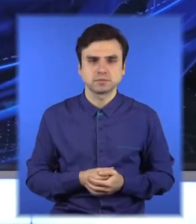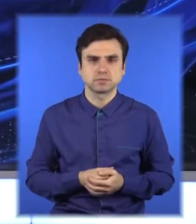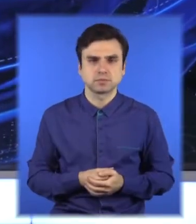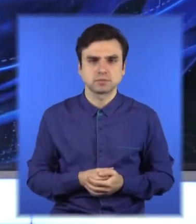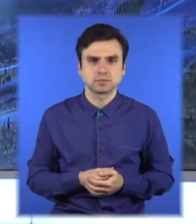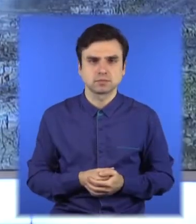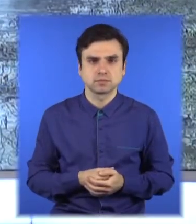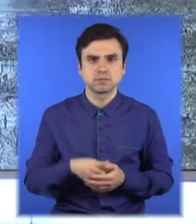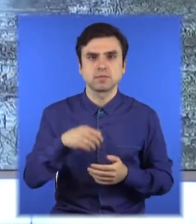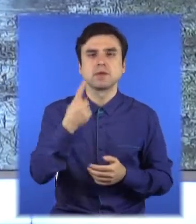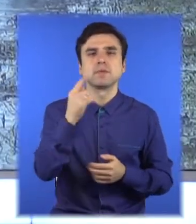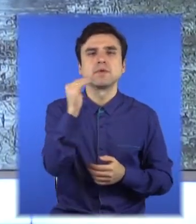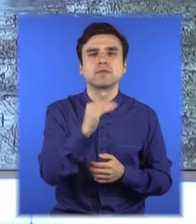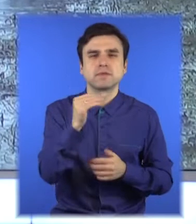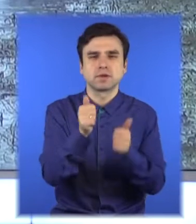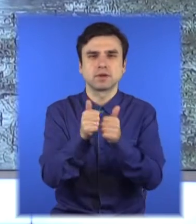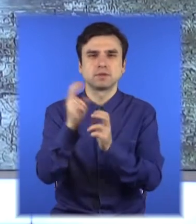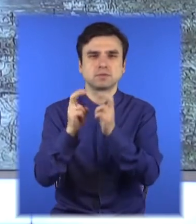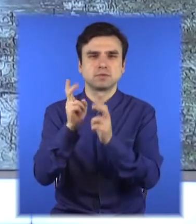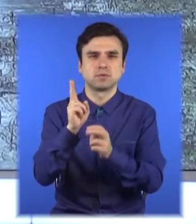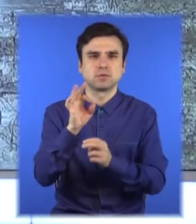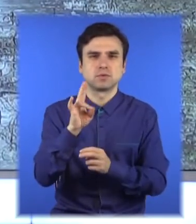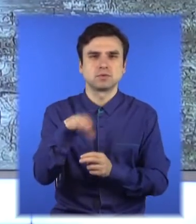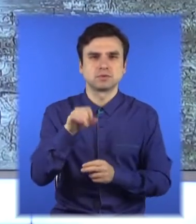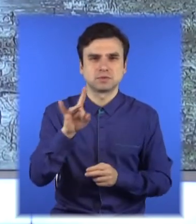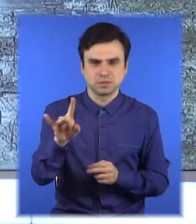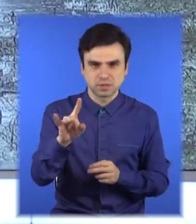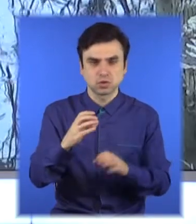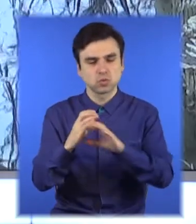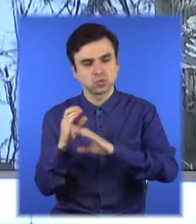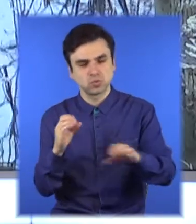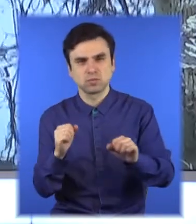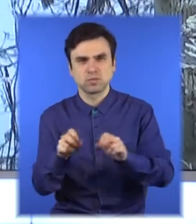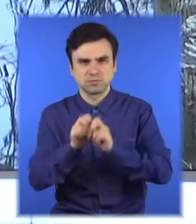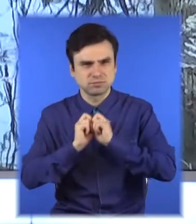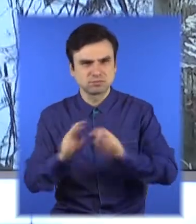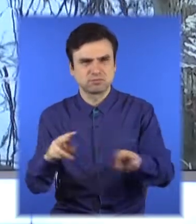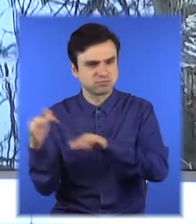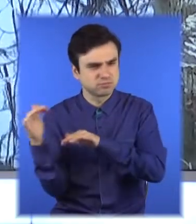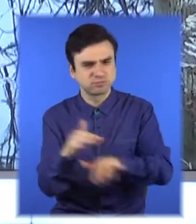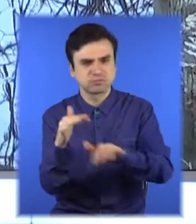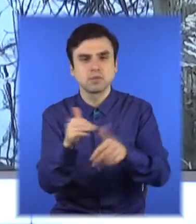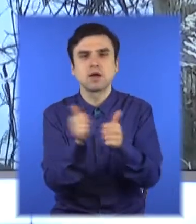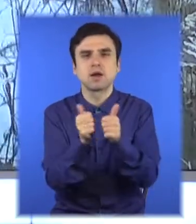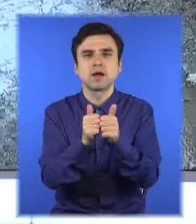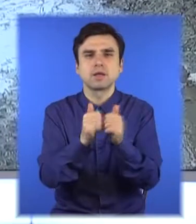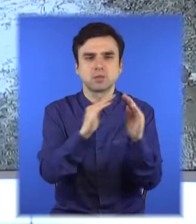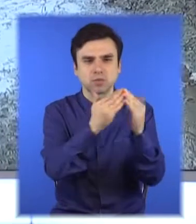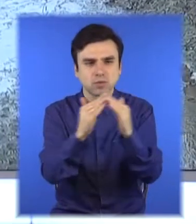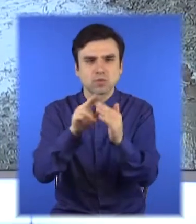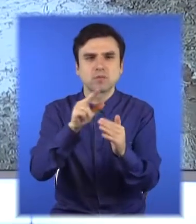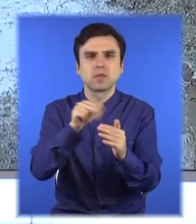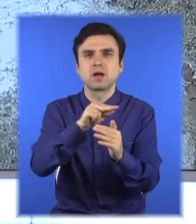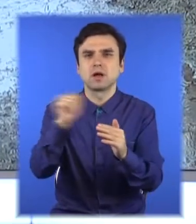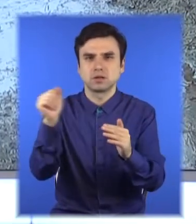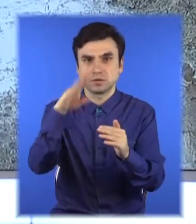Лється виливається. Ще 1 лютого біля заводу «Констар» прорвало труби. Ділянки дач затопило майже по коліно. Про це